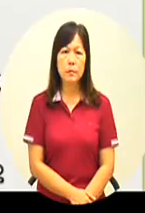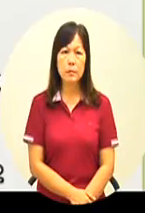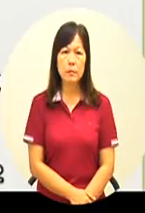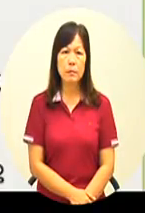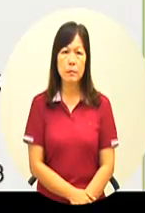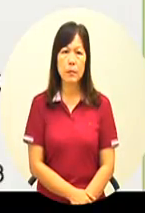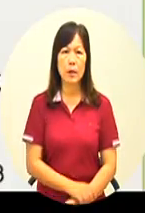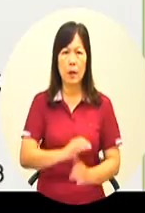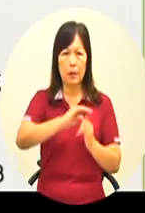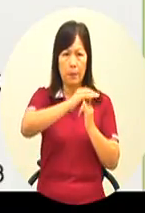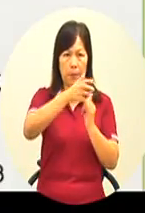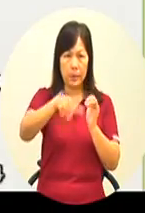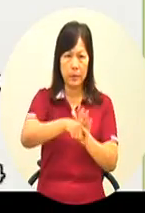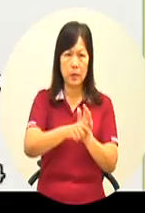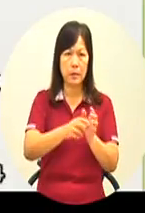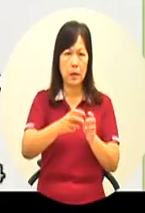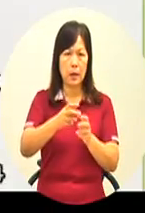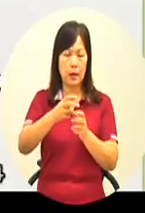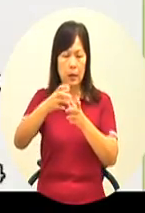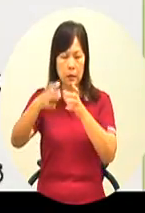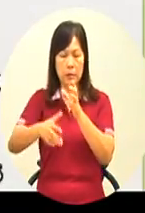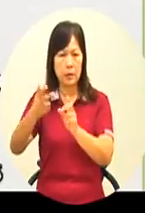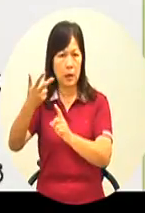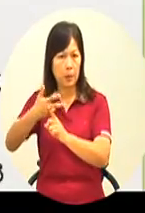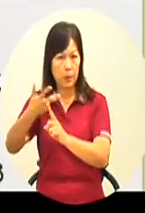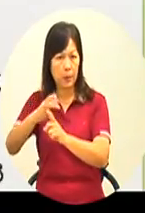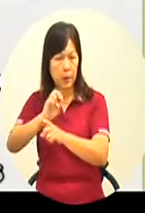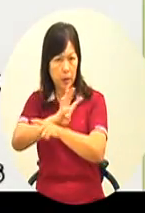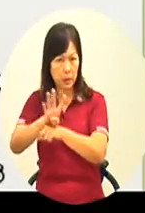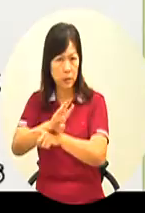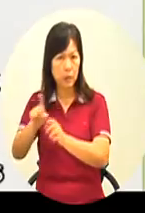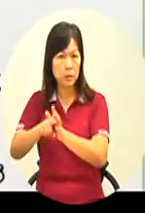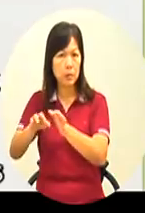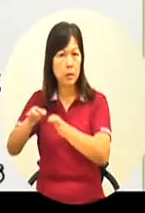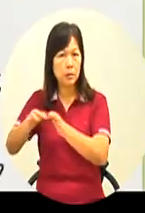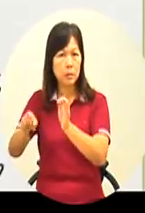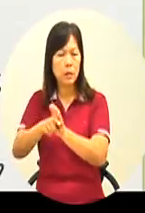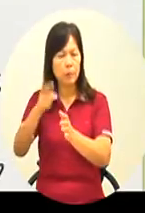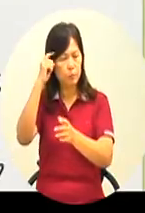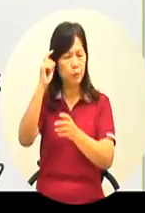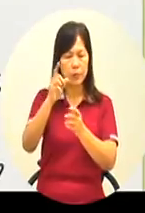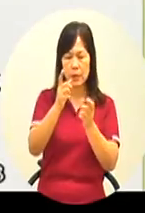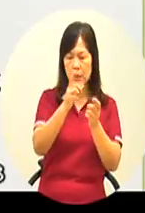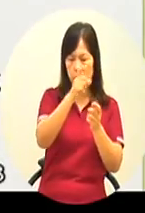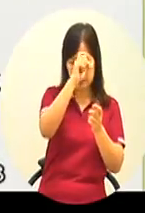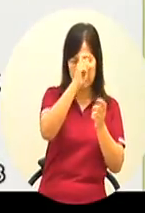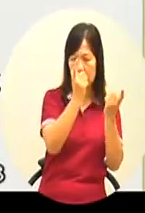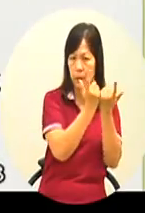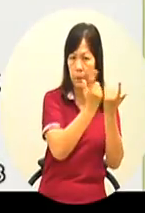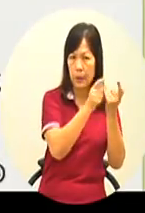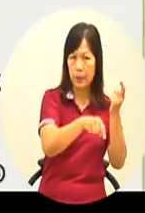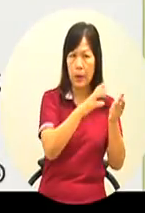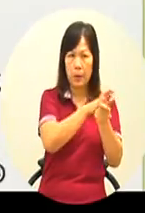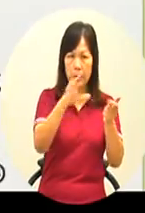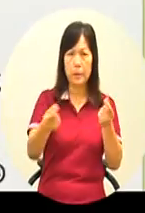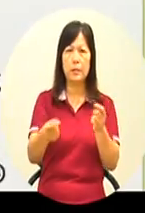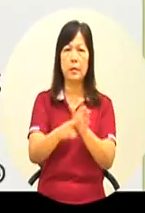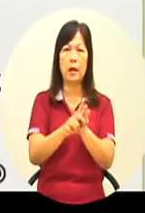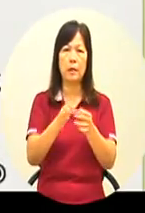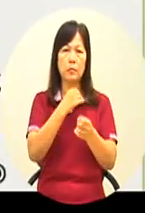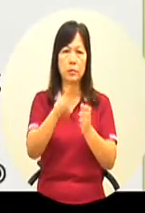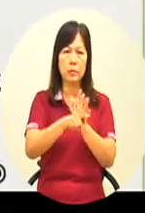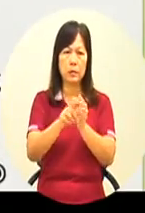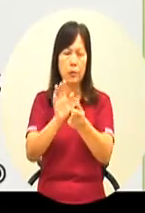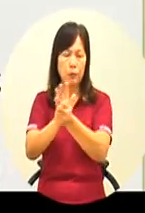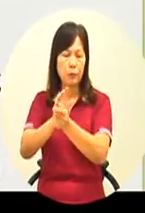殡仪馆的设置便利超商嘞哈，本席在上一个会期也提出，比照台北市在殡仪馆设置便利超商，服务驾驶哈，来